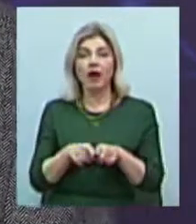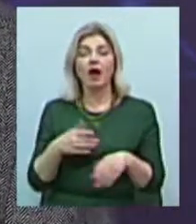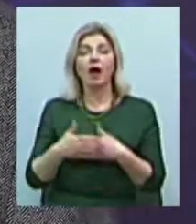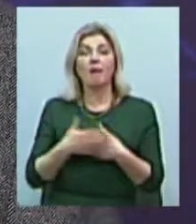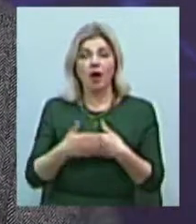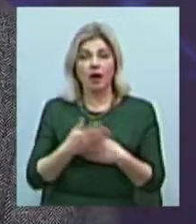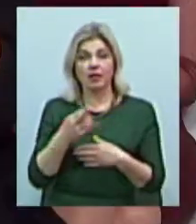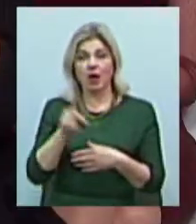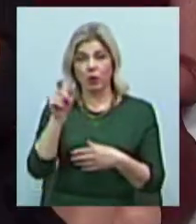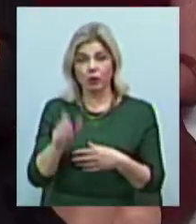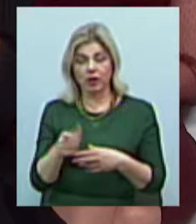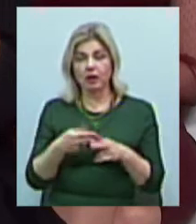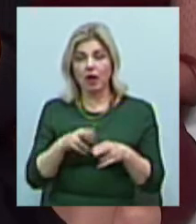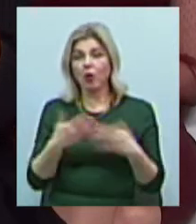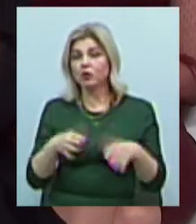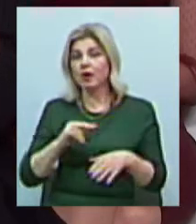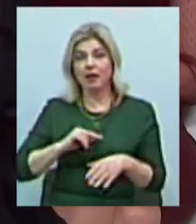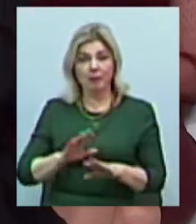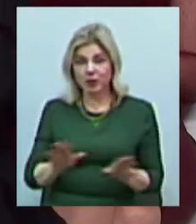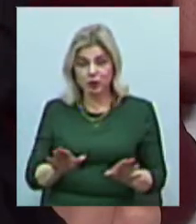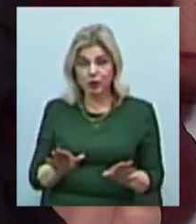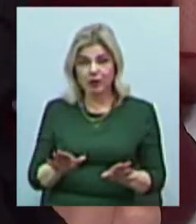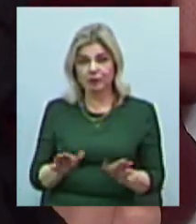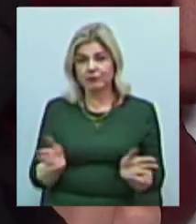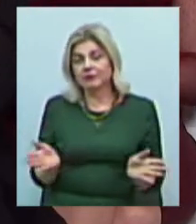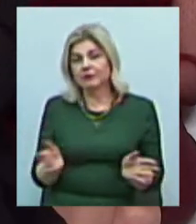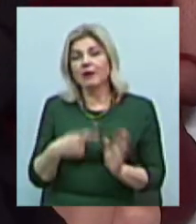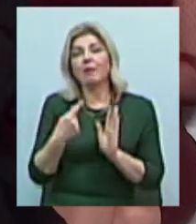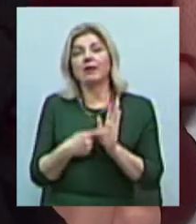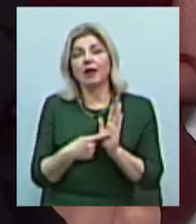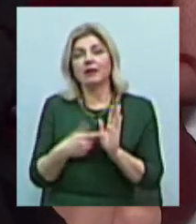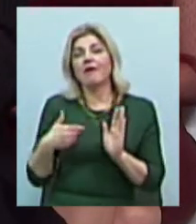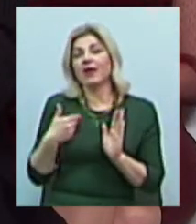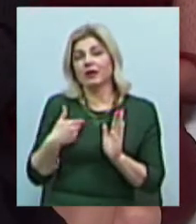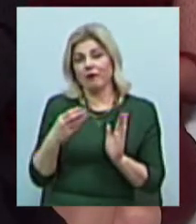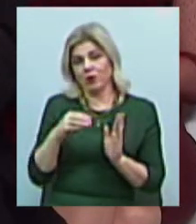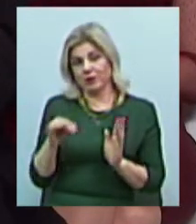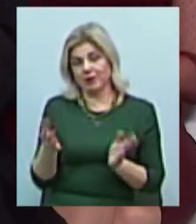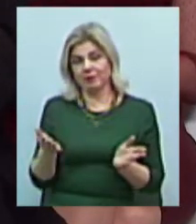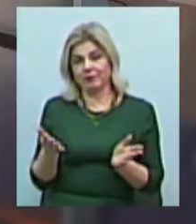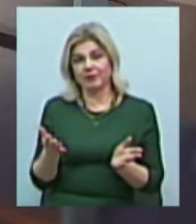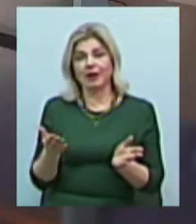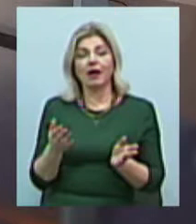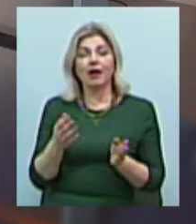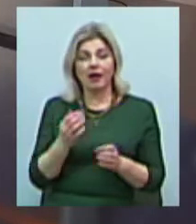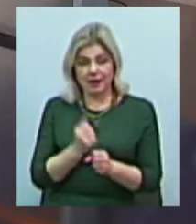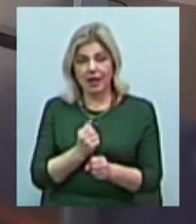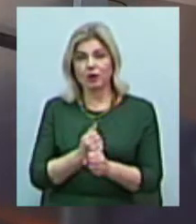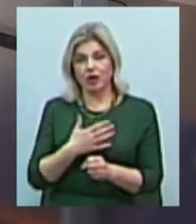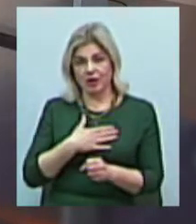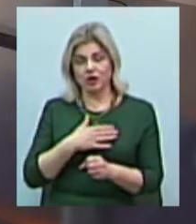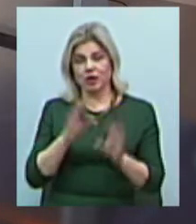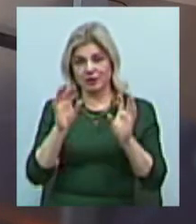для людини, яка вже не працює? Питання ефективності, знову ж таки, діючих наших